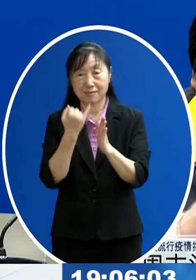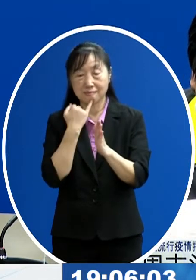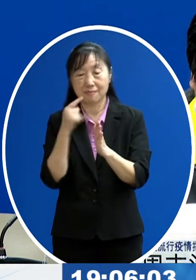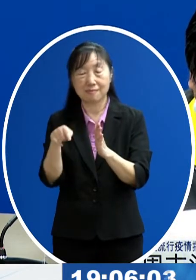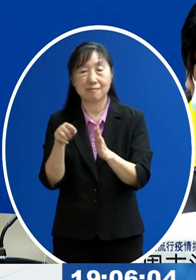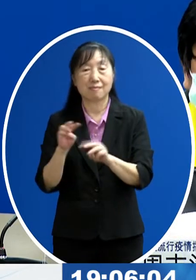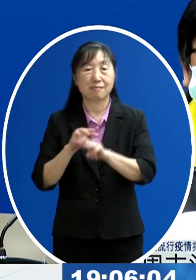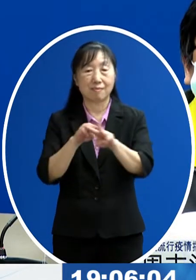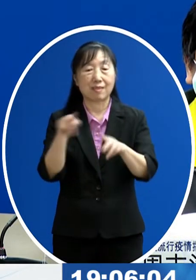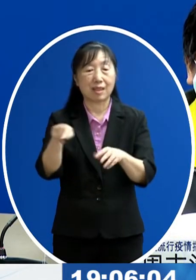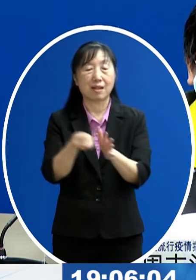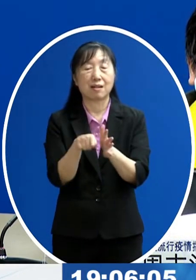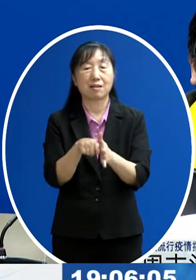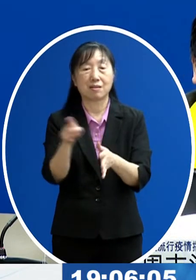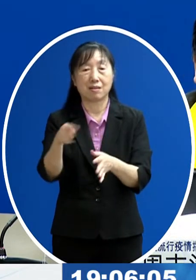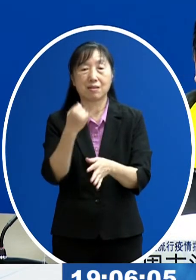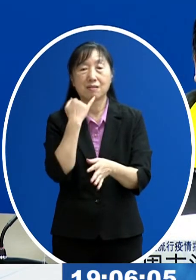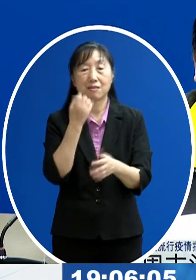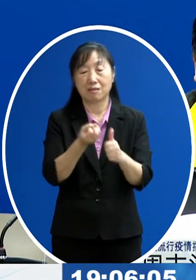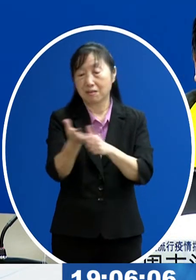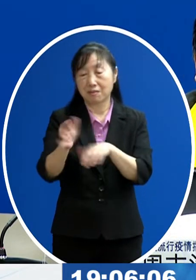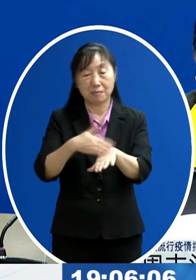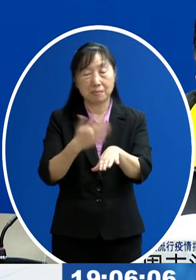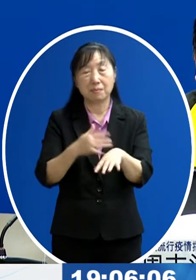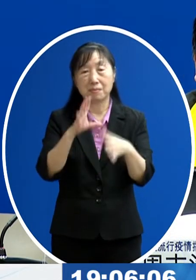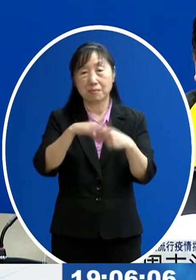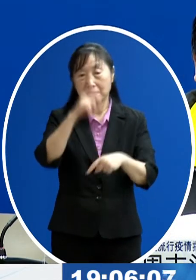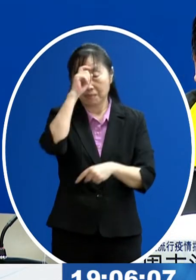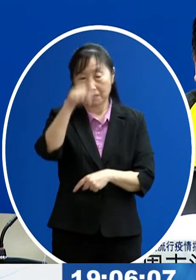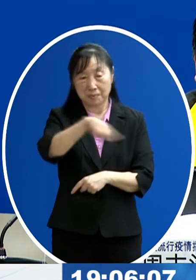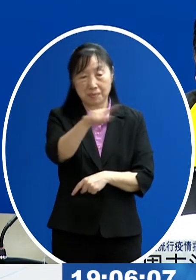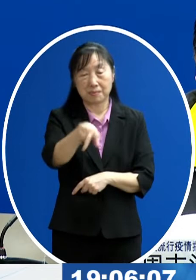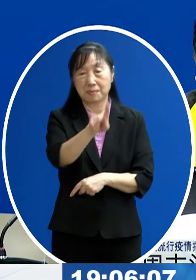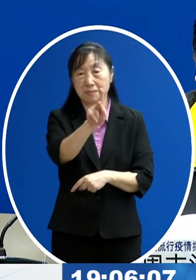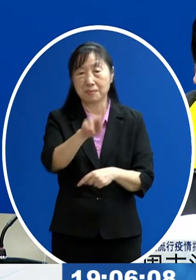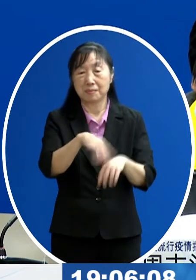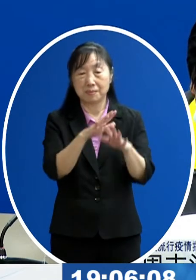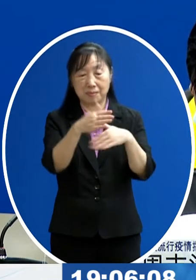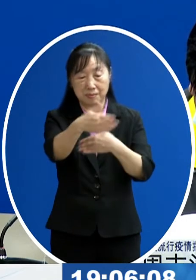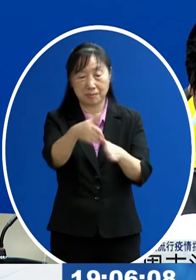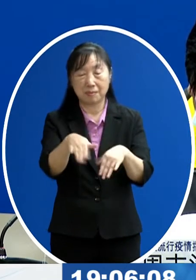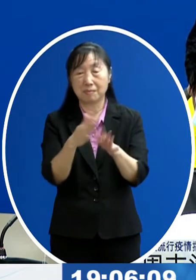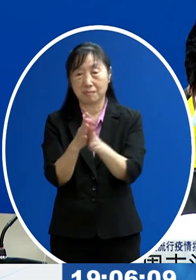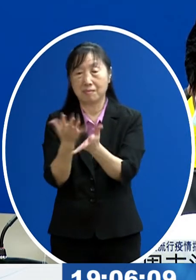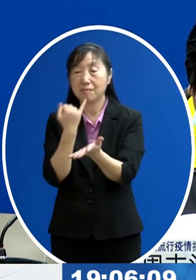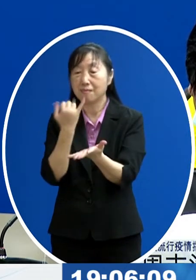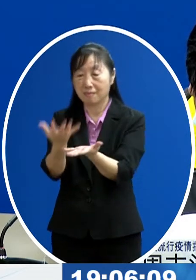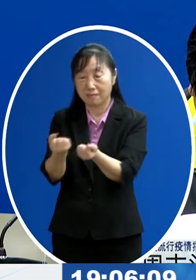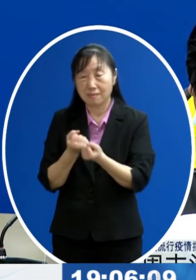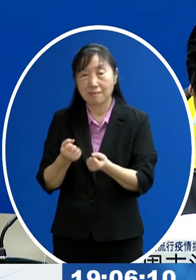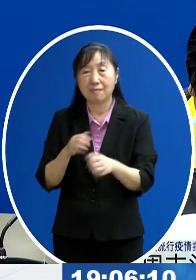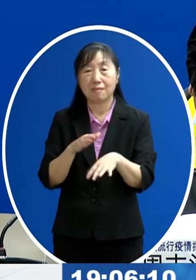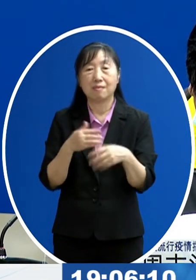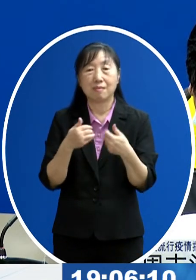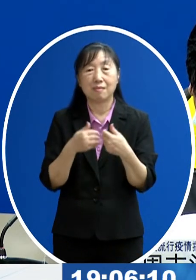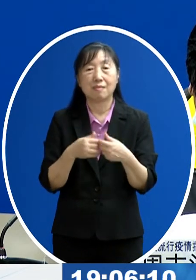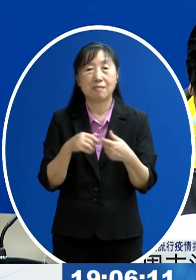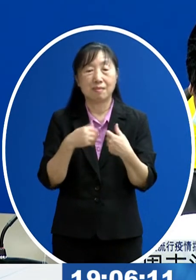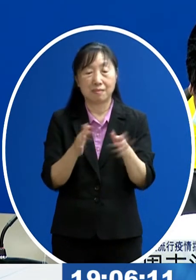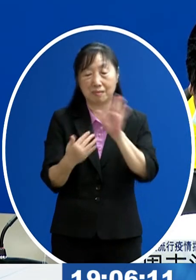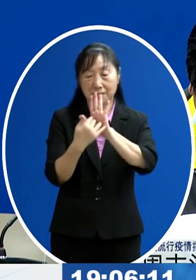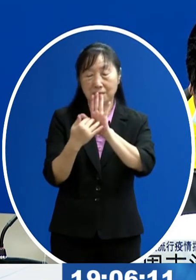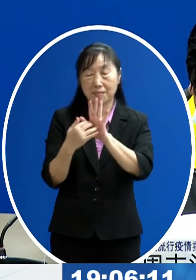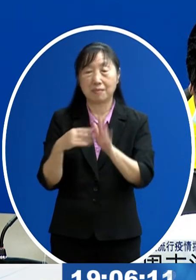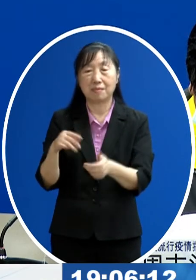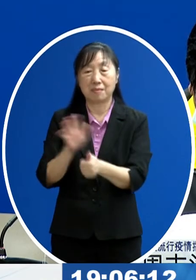不具实质传染力，所以请这些科别或者是机构能够安心的来接受，不要影响这个个案本身后续的一